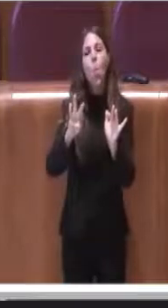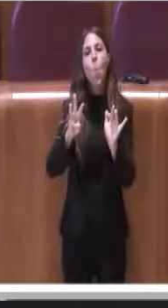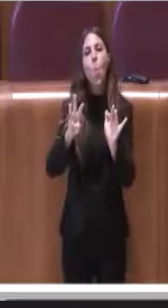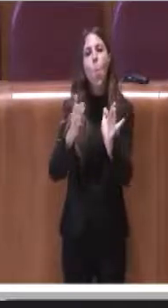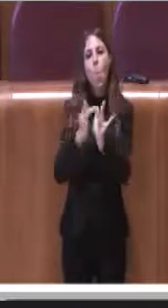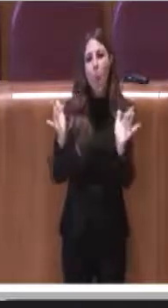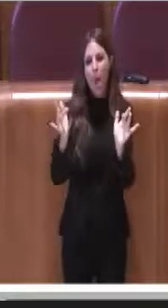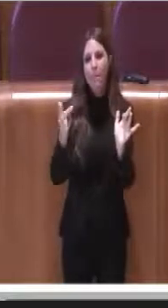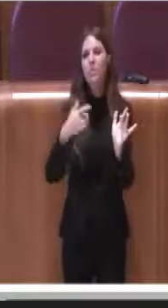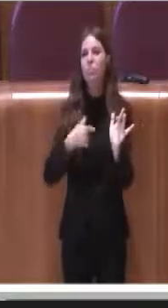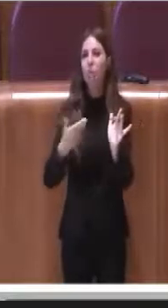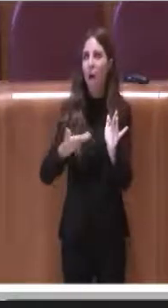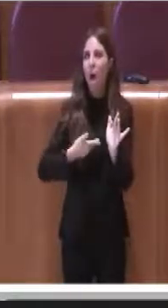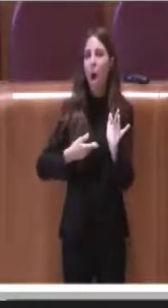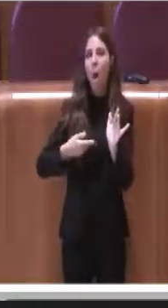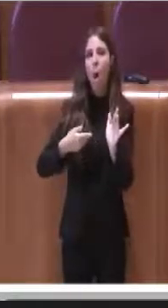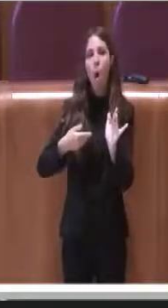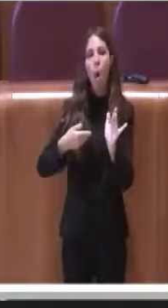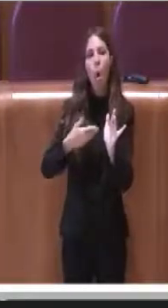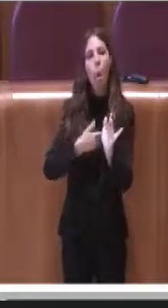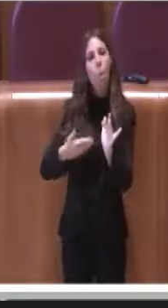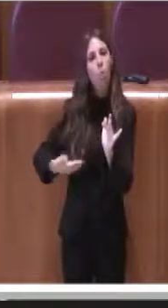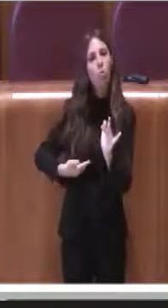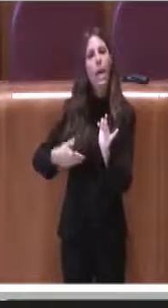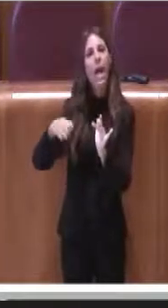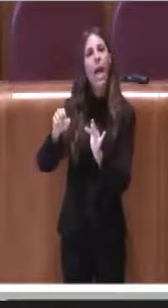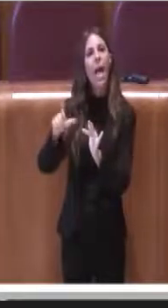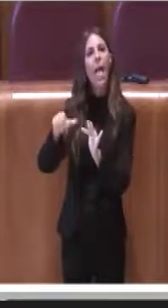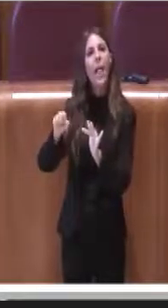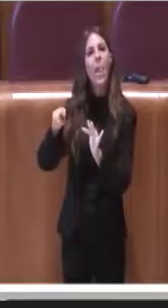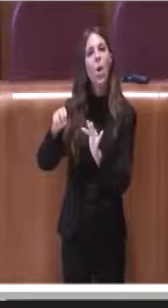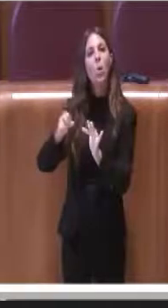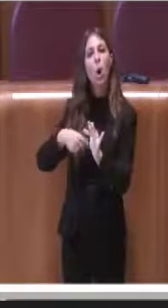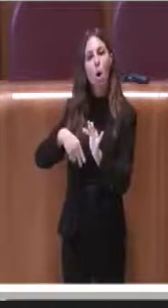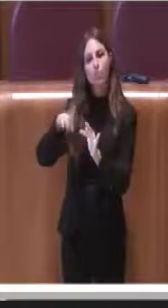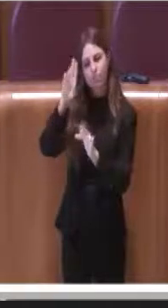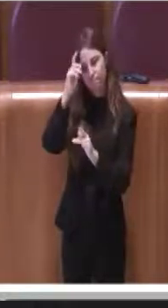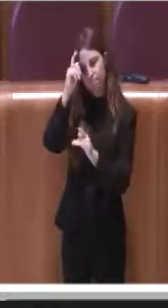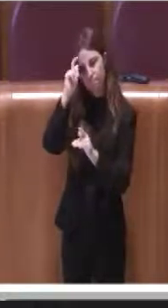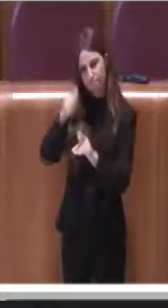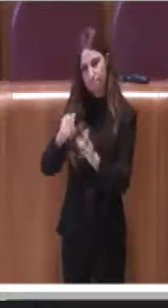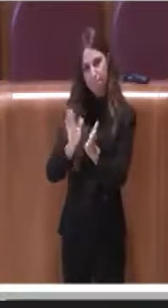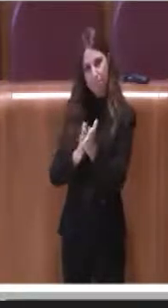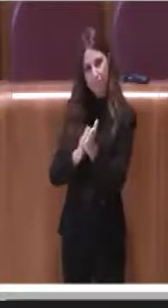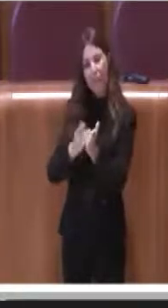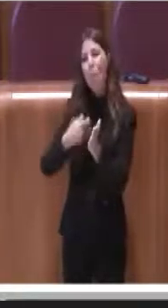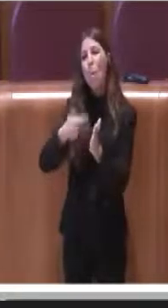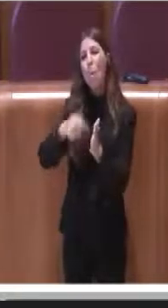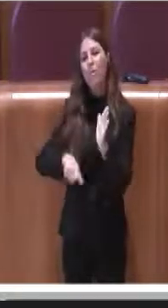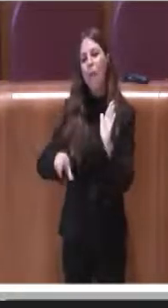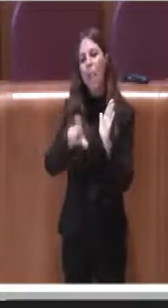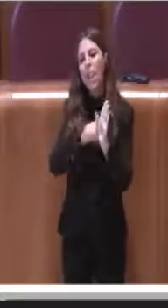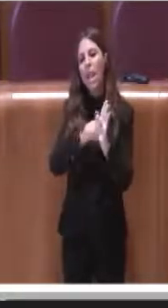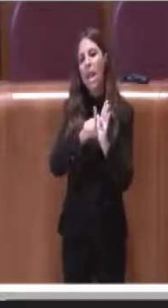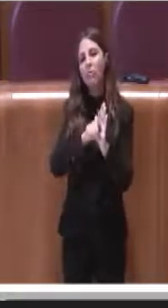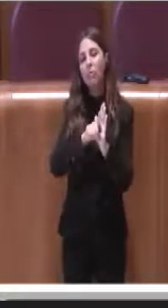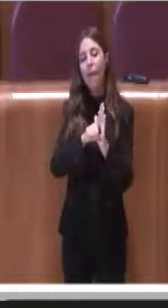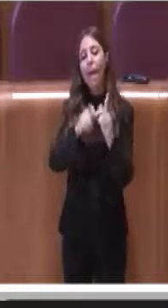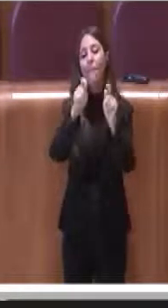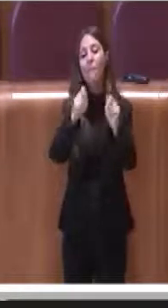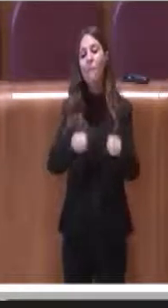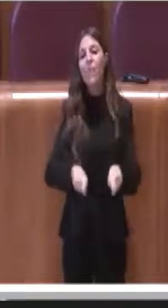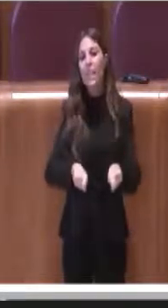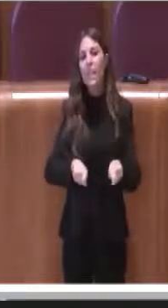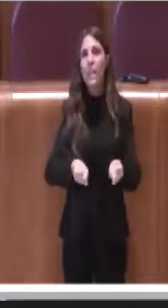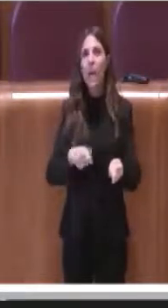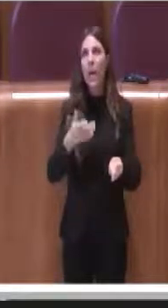consigliera regionale Leonori, che prese anche lei il plauso per questa legge, insomma, che sarebbe entrata in vigore, che entrerà in vigore, doveva entrare in